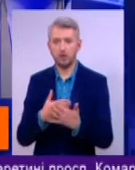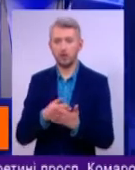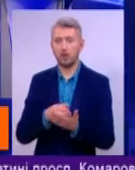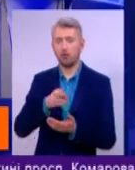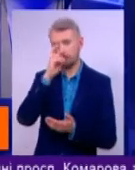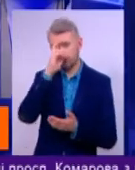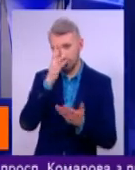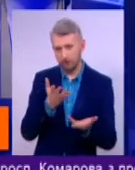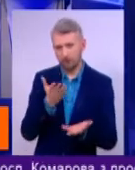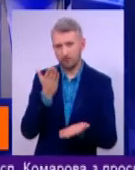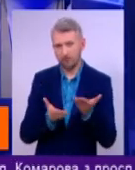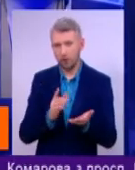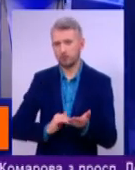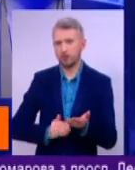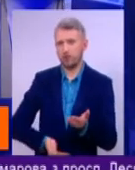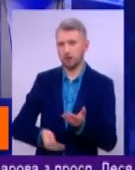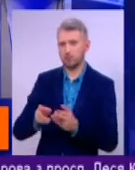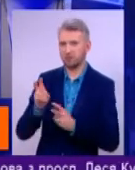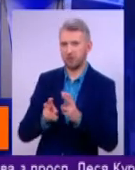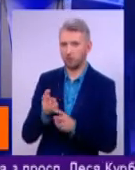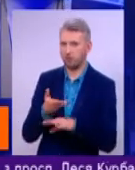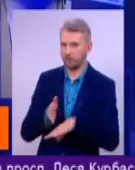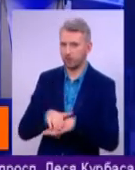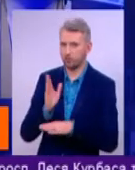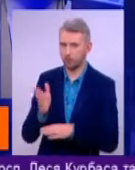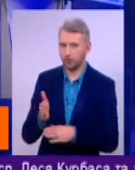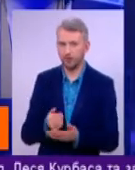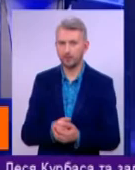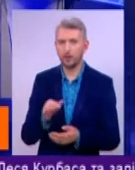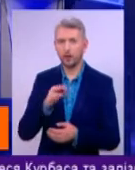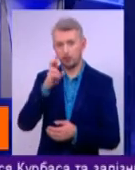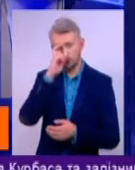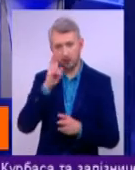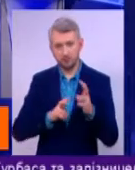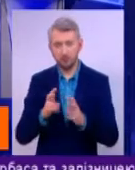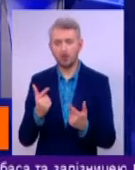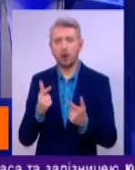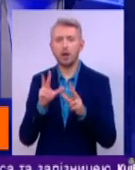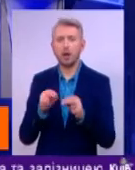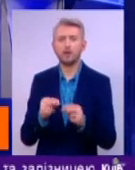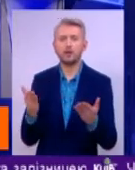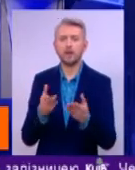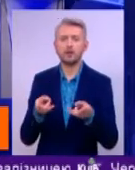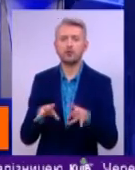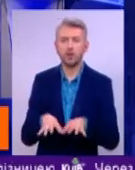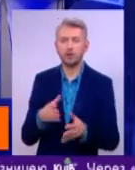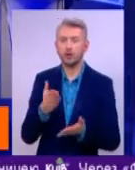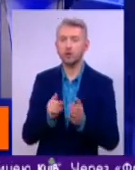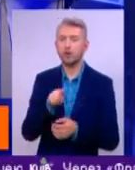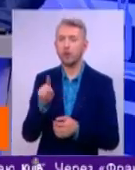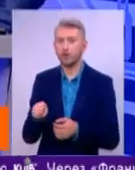державному, ну, напевно, що з приватним підприємством складніше буде, так? Ну, ось з державним, ще раз, гарантії, які залишаються, і якщо